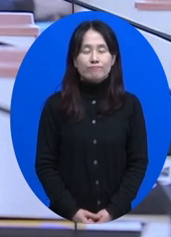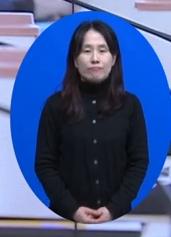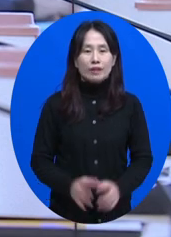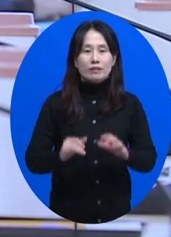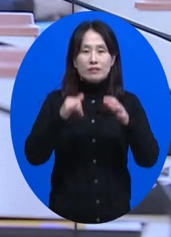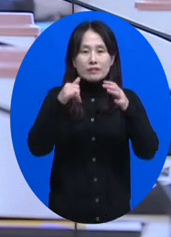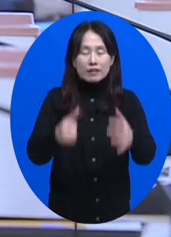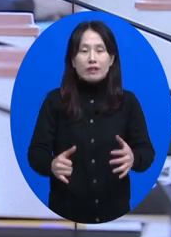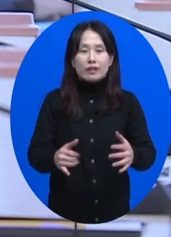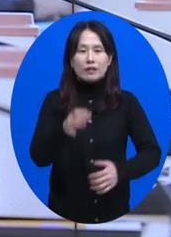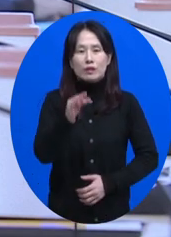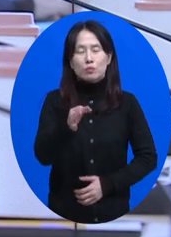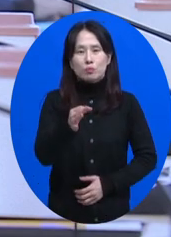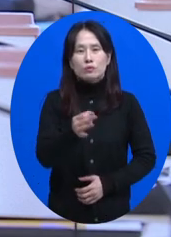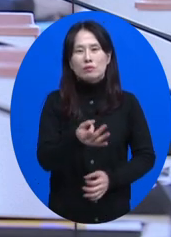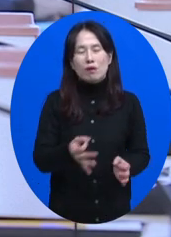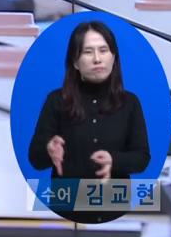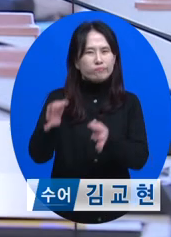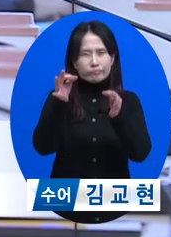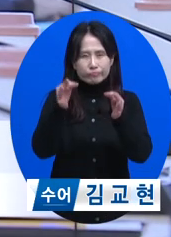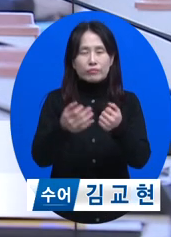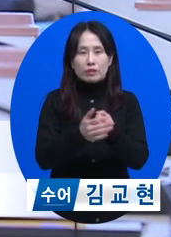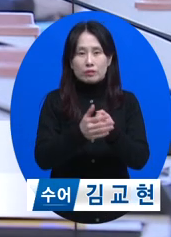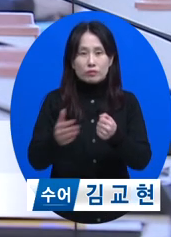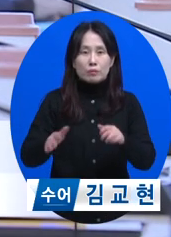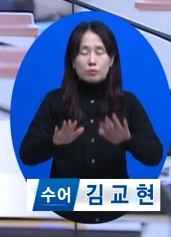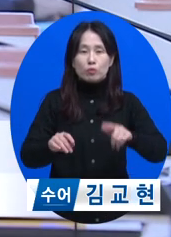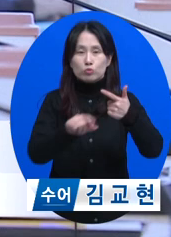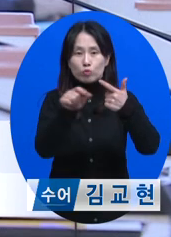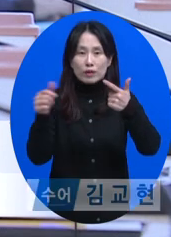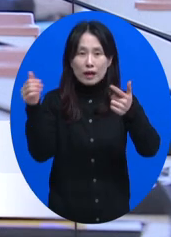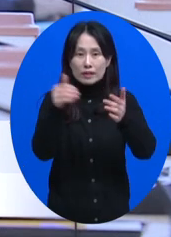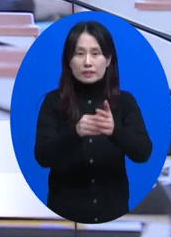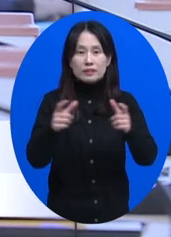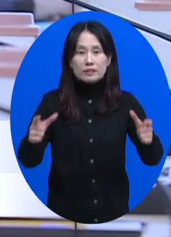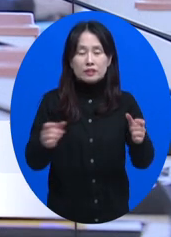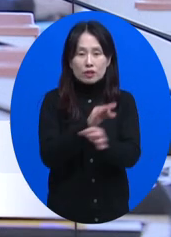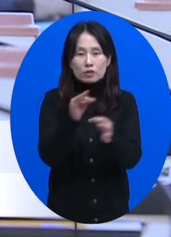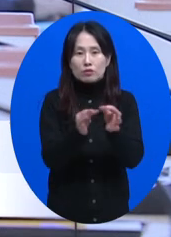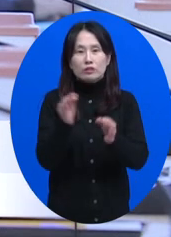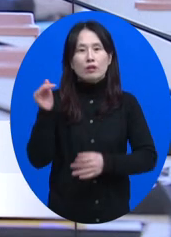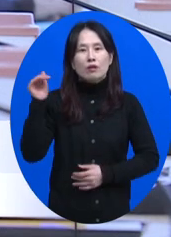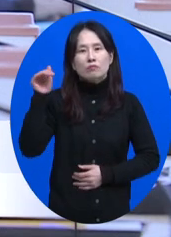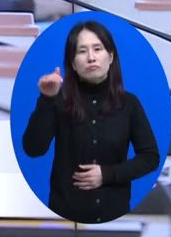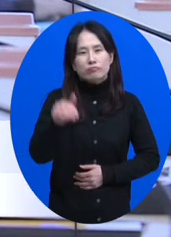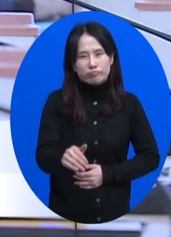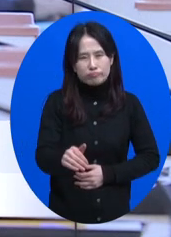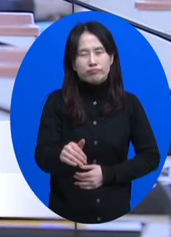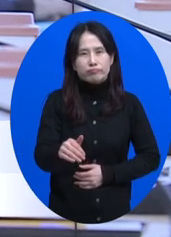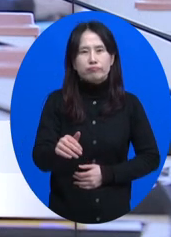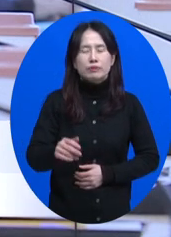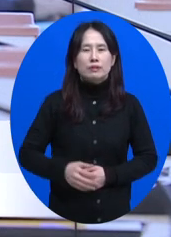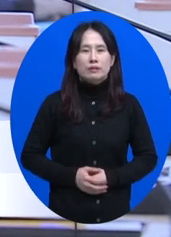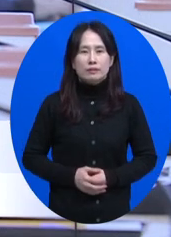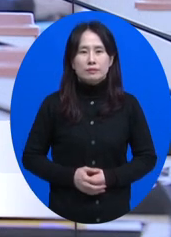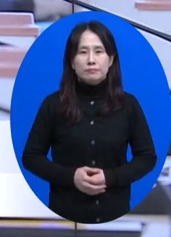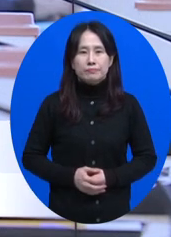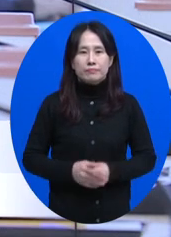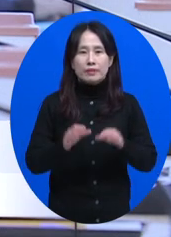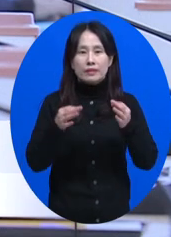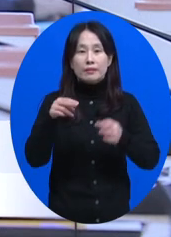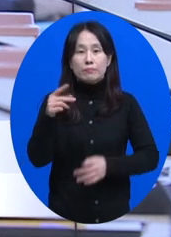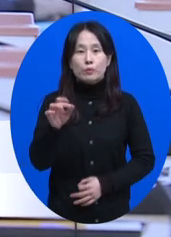글로벌 통화 긴축과 높은 인플레이션 등으로 올 상반기까지는 지역 경제 성장이 둔화될 거라는 전망이 나오는데요.